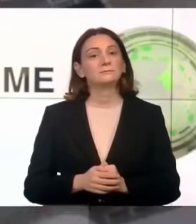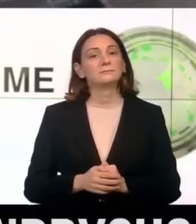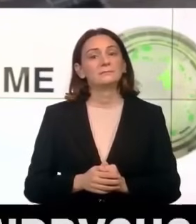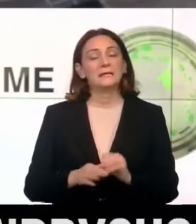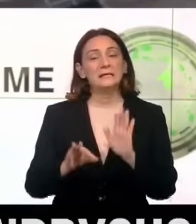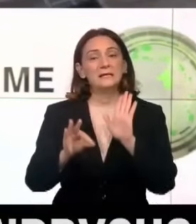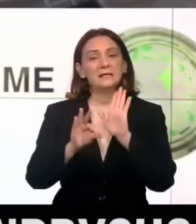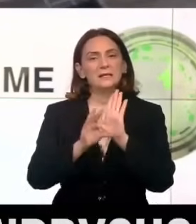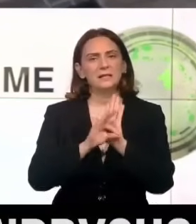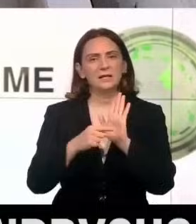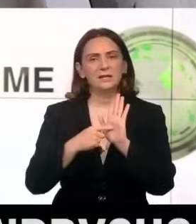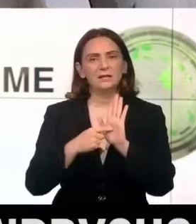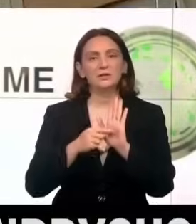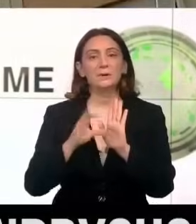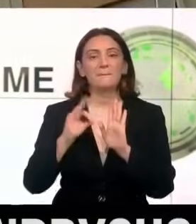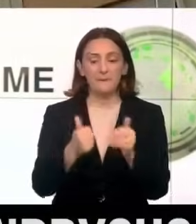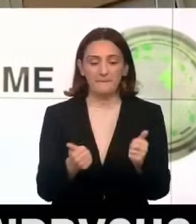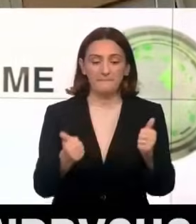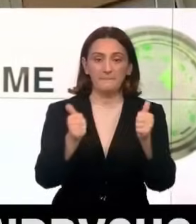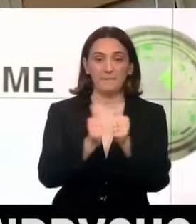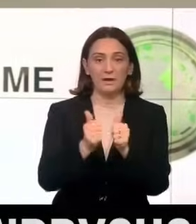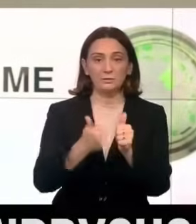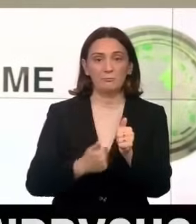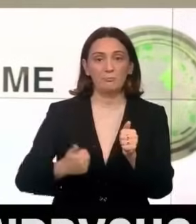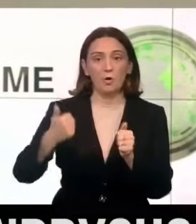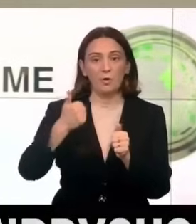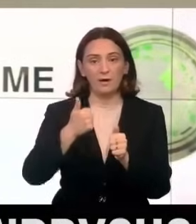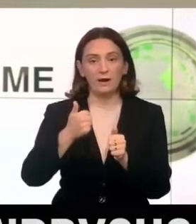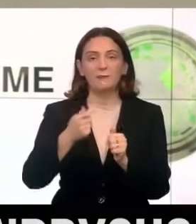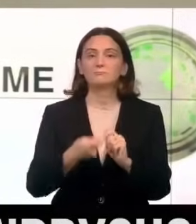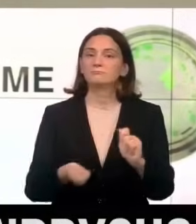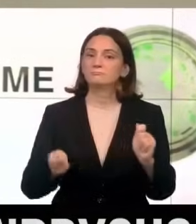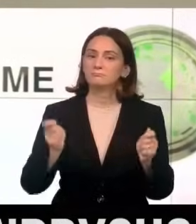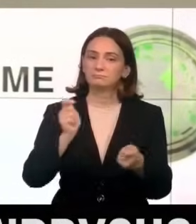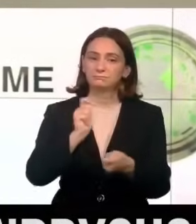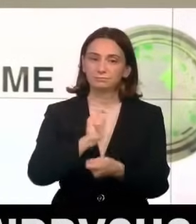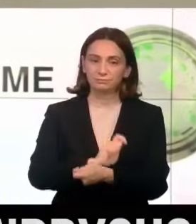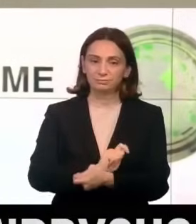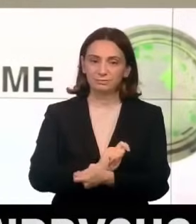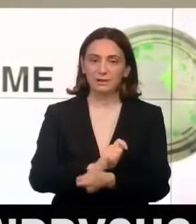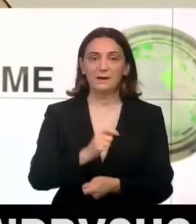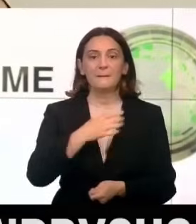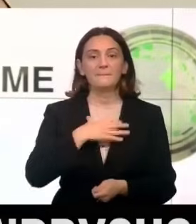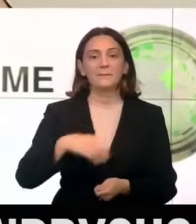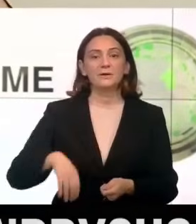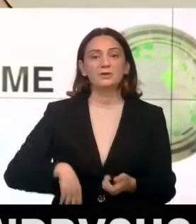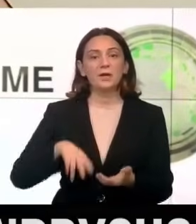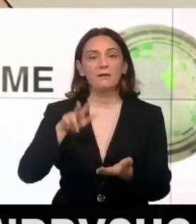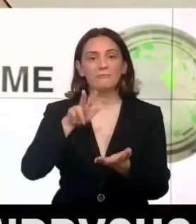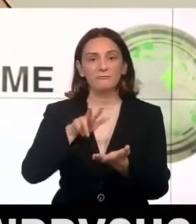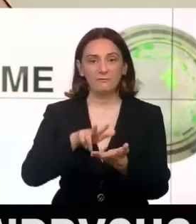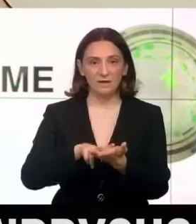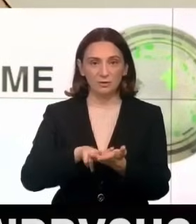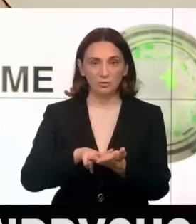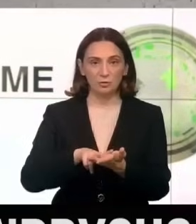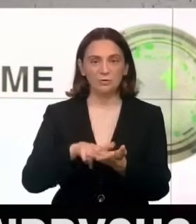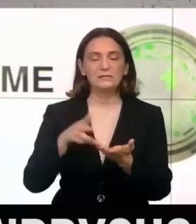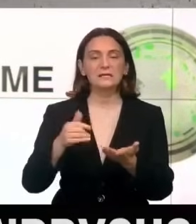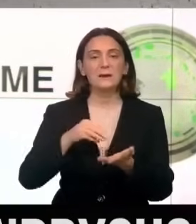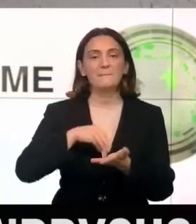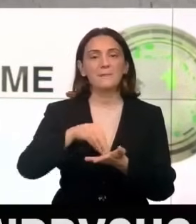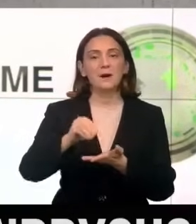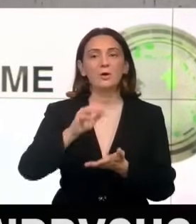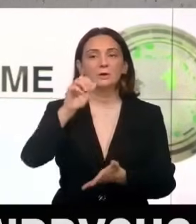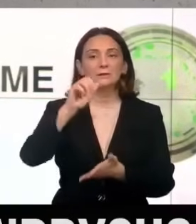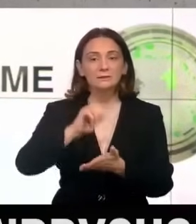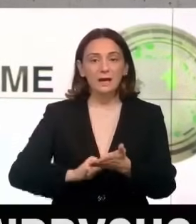Ligji për bashkëpronësinë do të ndryshojë dhe do të prek pronarët e banesave në pallate. Bashkia do të vendosë tarifa referencë për pagesat që